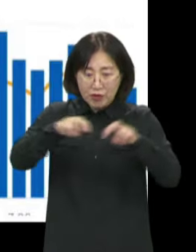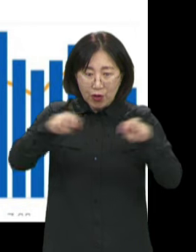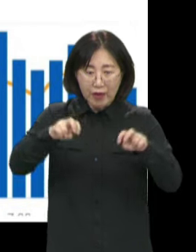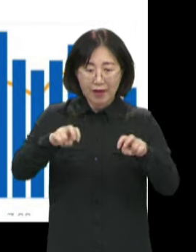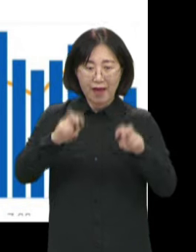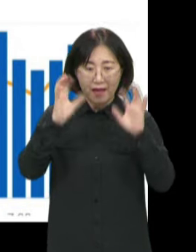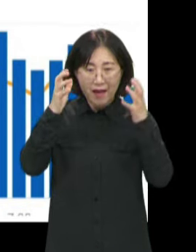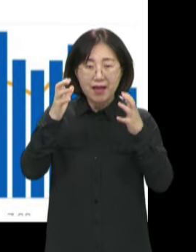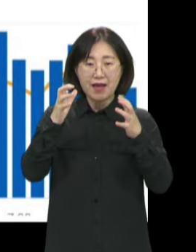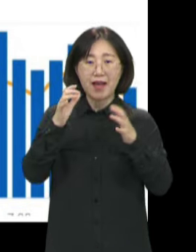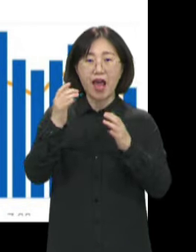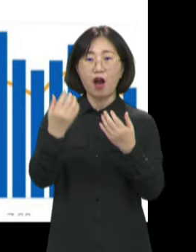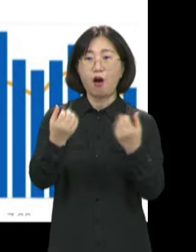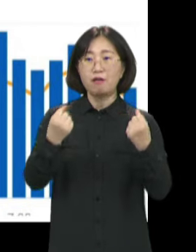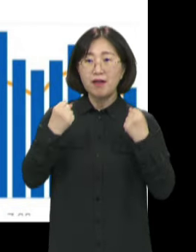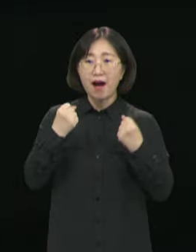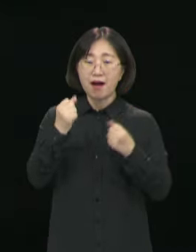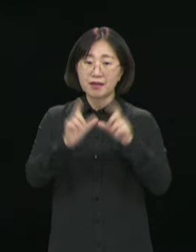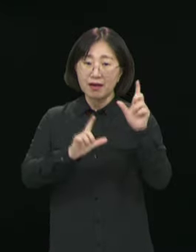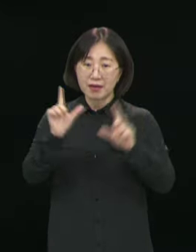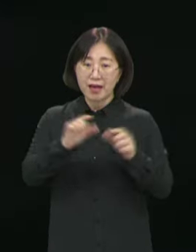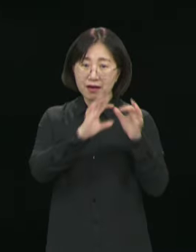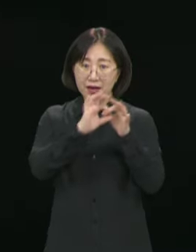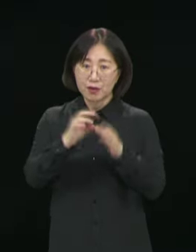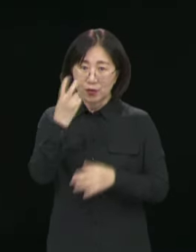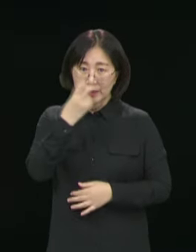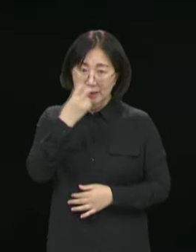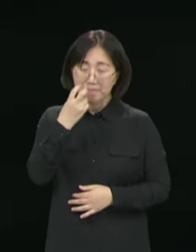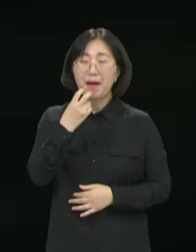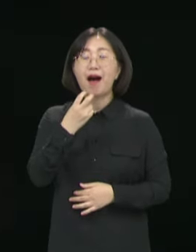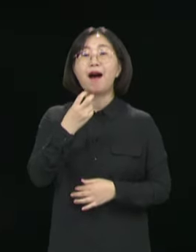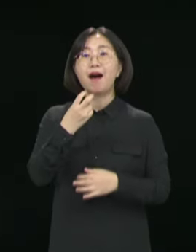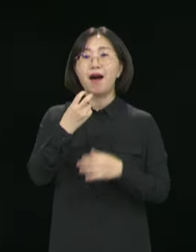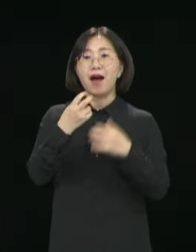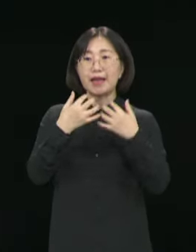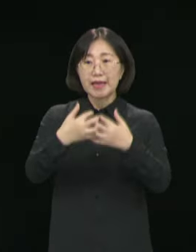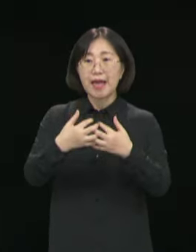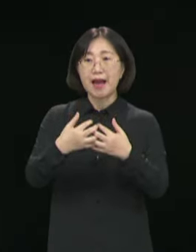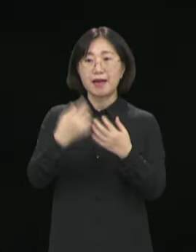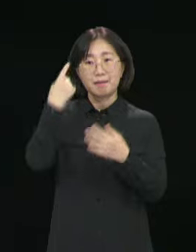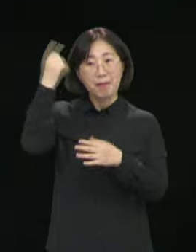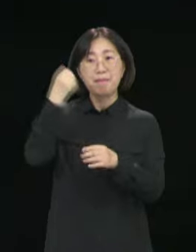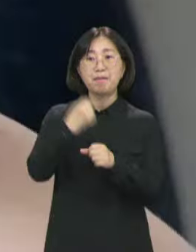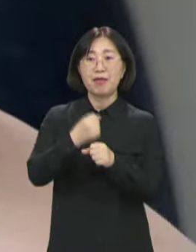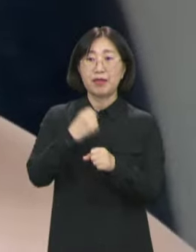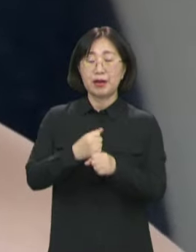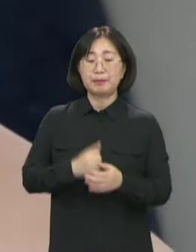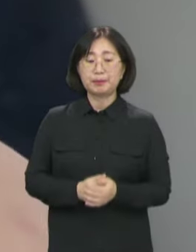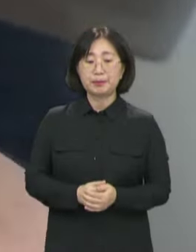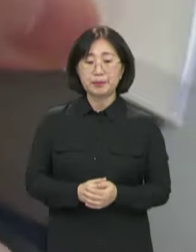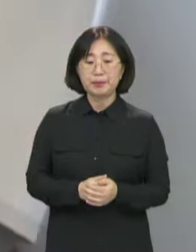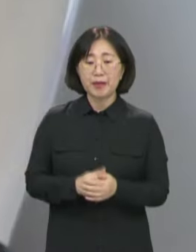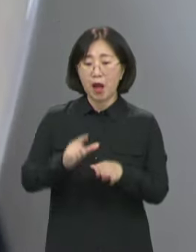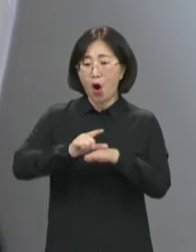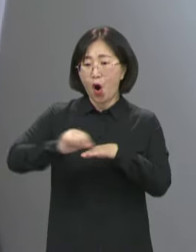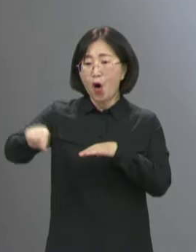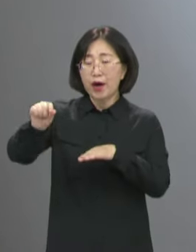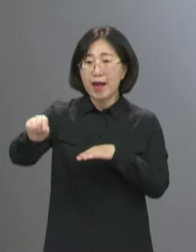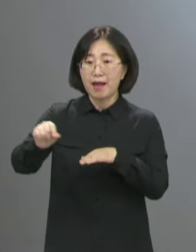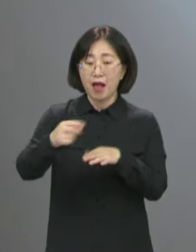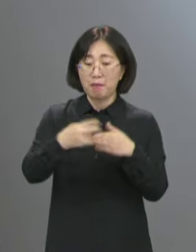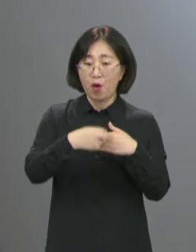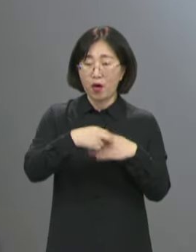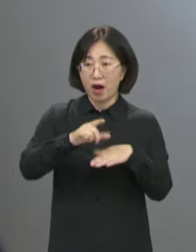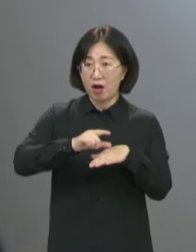상태를 지속적으로 확인할 수 있는 기기를 개발해 출시를 앞두고 있습니다. 특히 병원에서 먼 지역에 사는 고위험